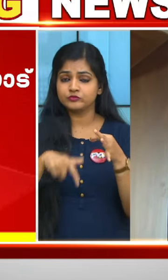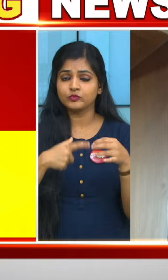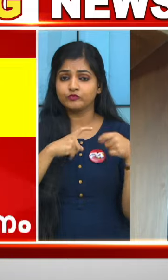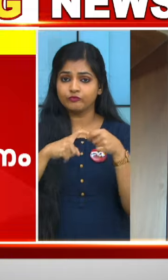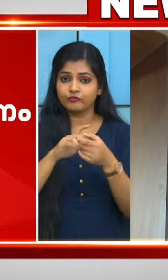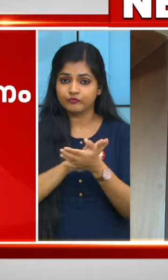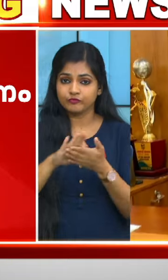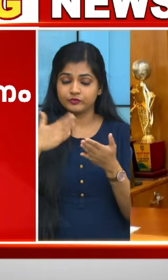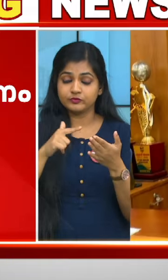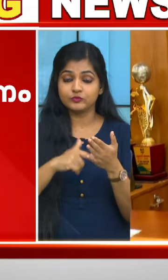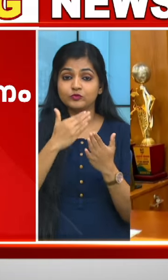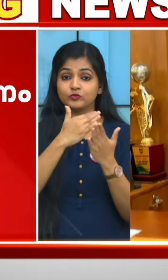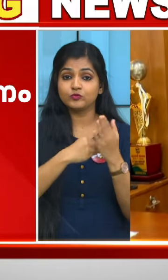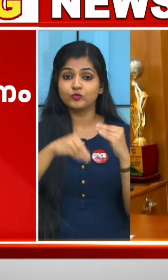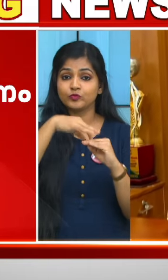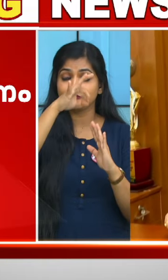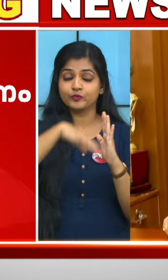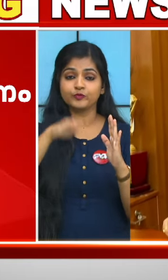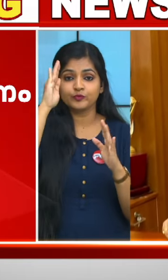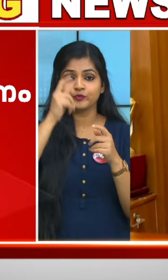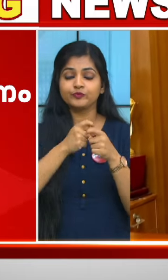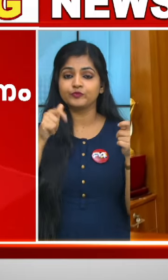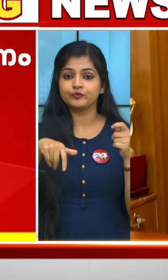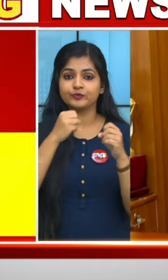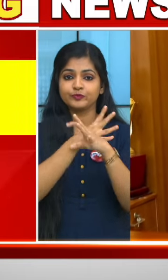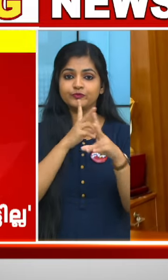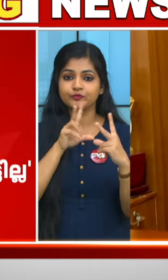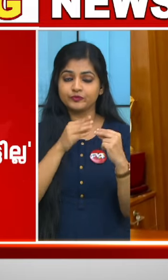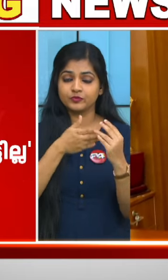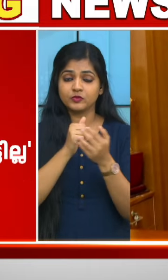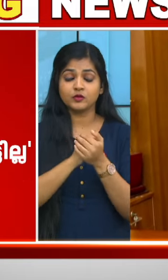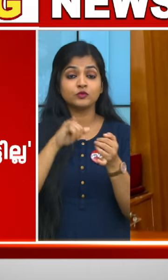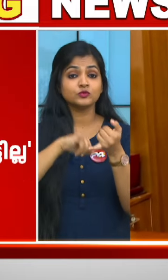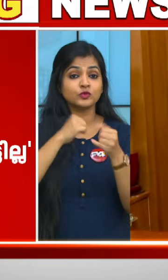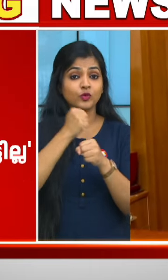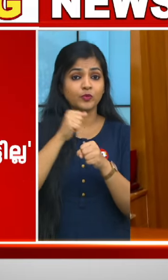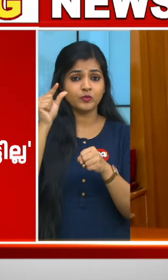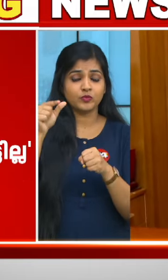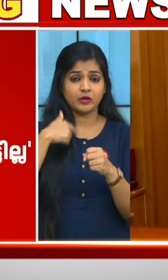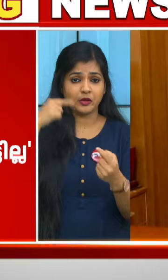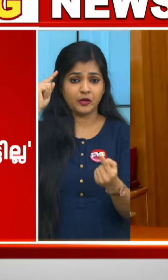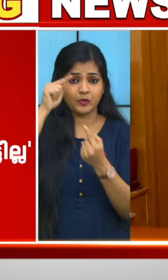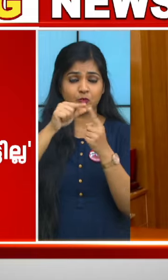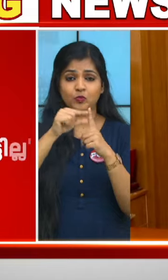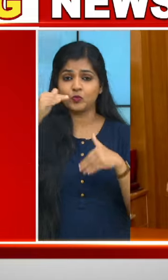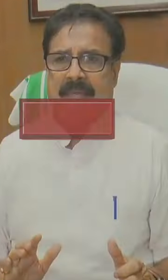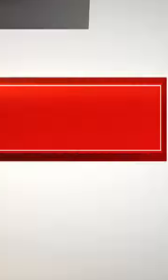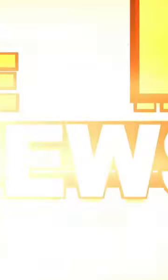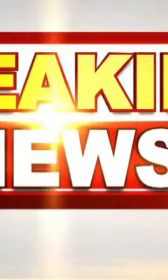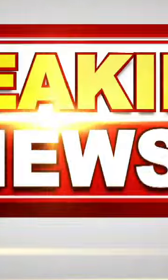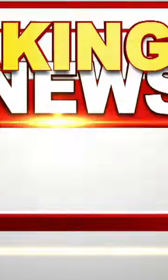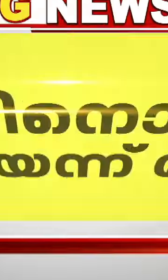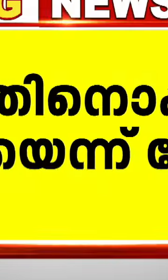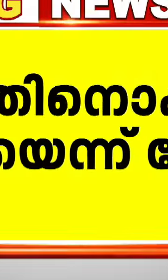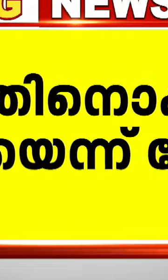കാര്യങ്ങൾ മാധ്യമങ്ങളോട് വിശദീകരിക്കുകയായിരുന്നു. തനിക്ക് പ്രത്യേകിച്ച് രാഷ്ട്രീയ താത്പര്യം സുരേഷ് ഗോപിയോടില്ല, വികസനം എന്നുള്ളത് മാത്രമാണ് തന്റെ ലക്ഷ്യം.